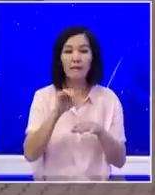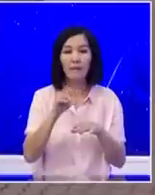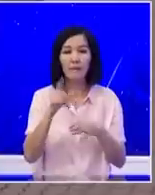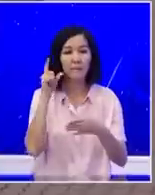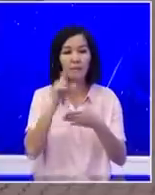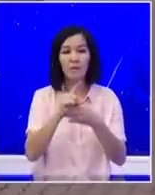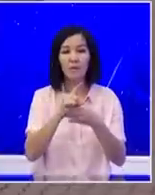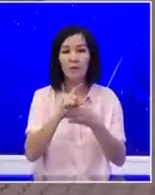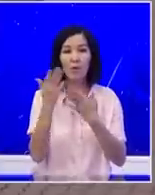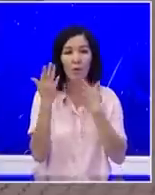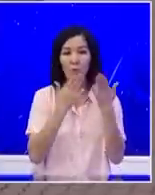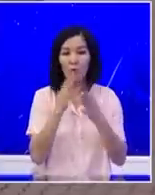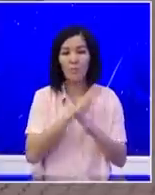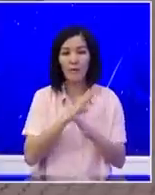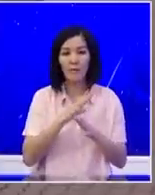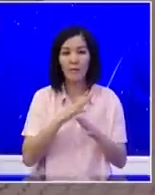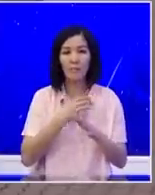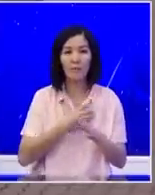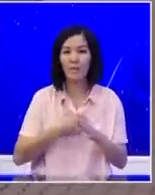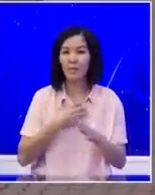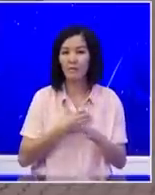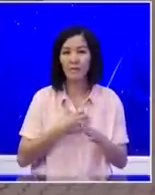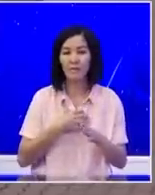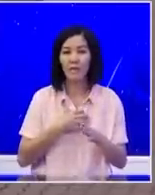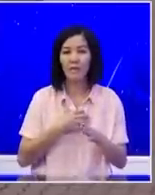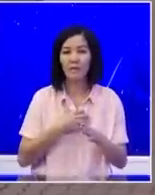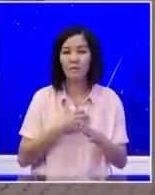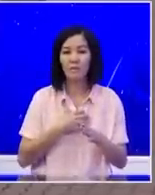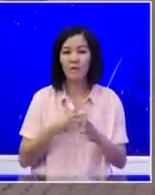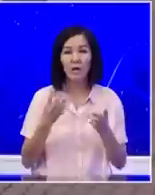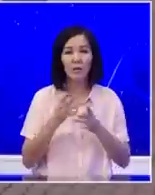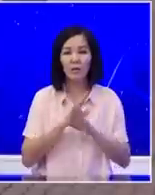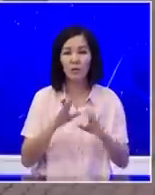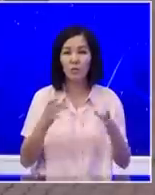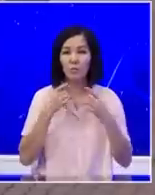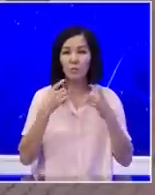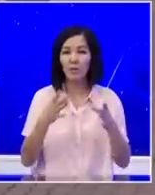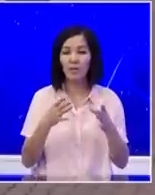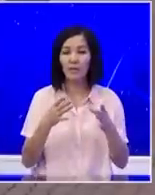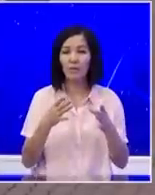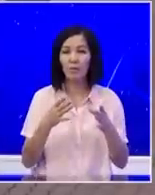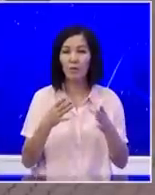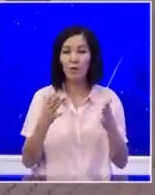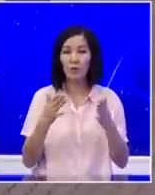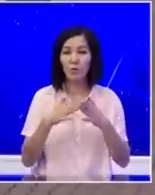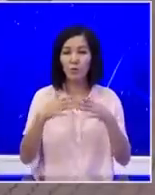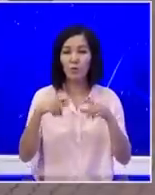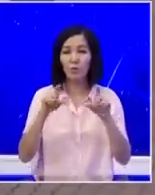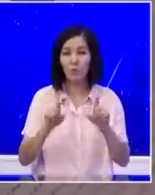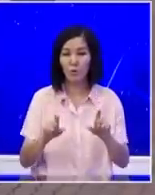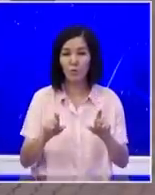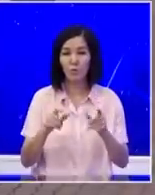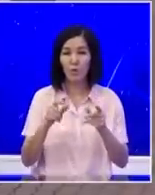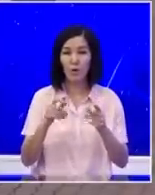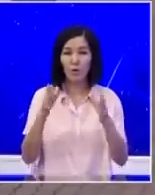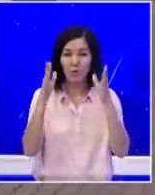оқылмады екен деп біз көңілімізді түсіріп, қабағымызды шытпайық. Өйткені бұл мереке, мереке болып қала береді. Яғни бұл